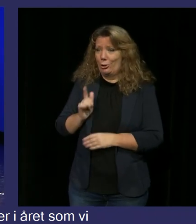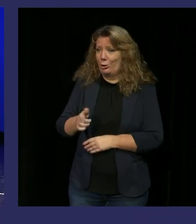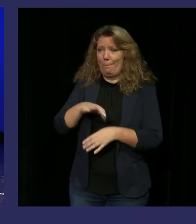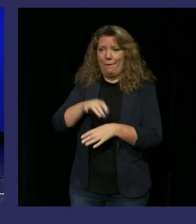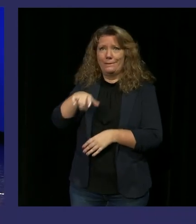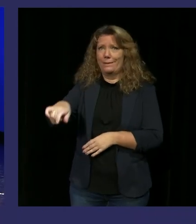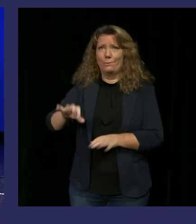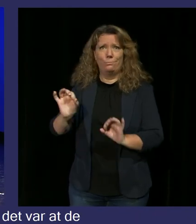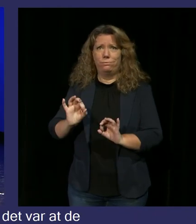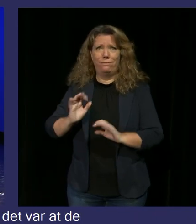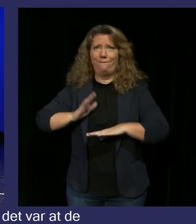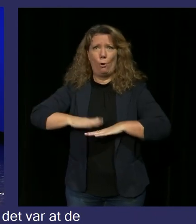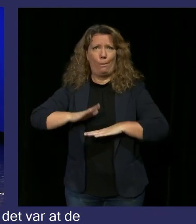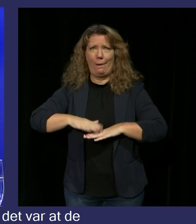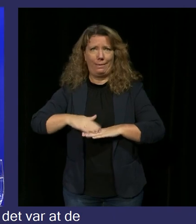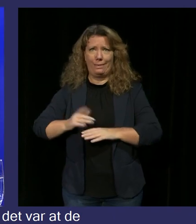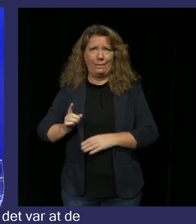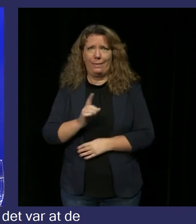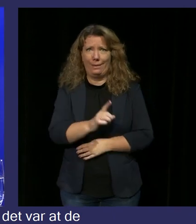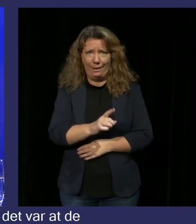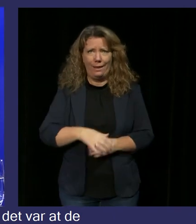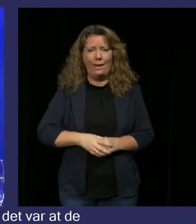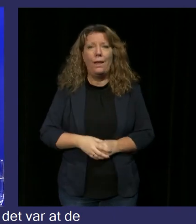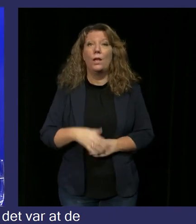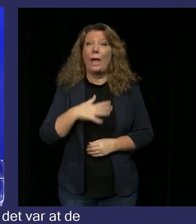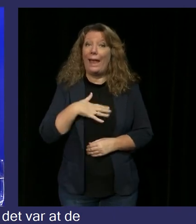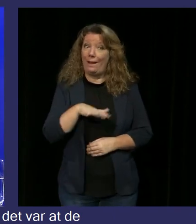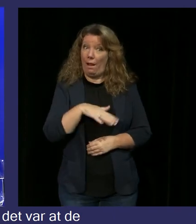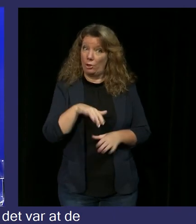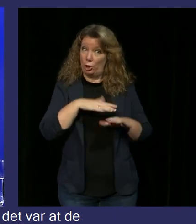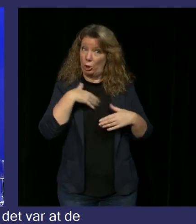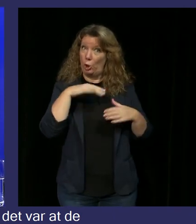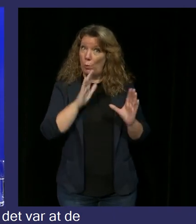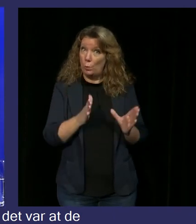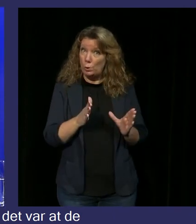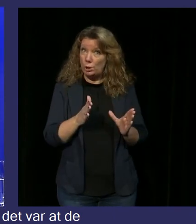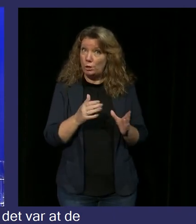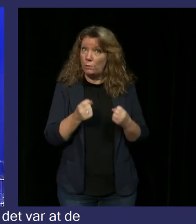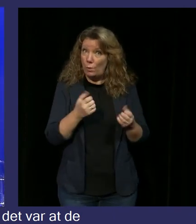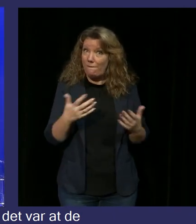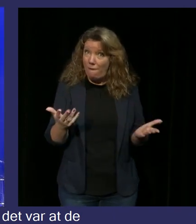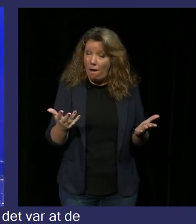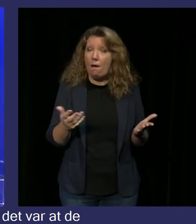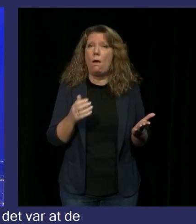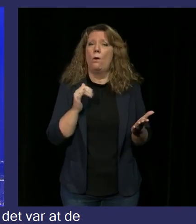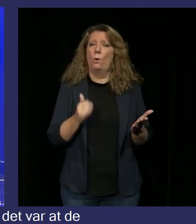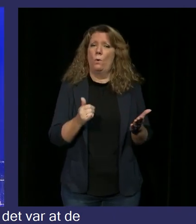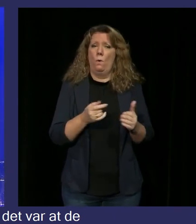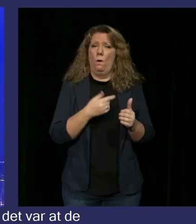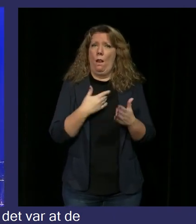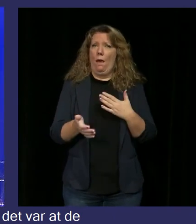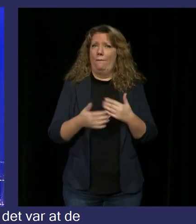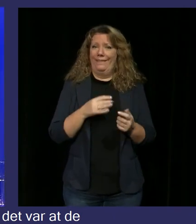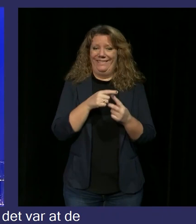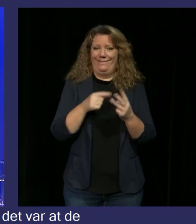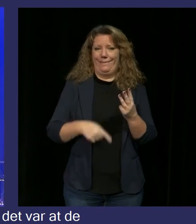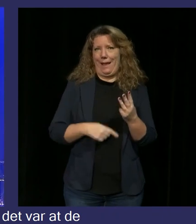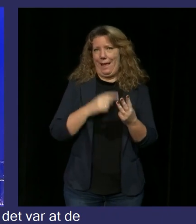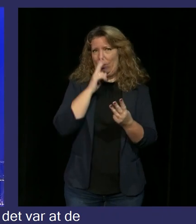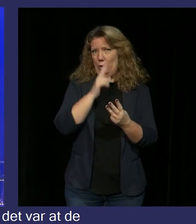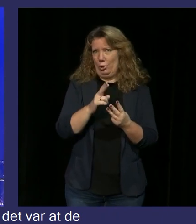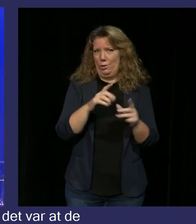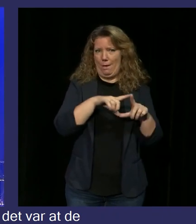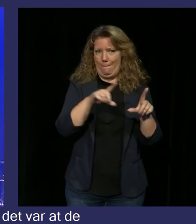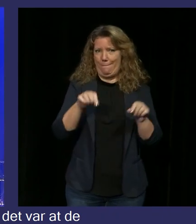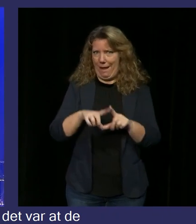time. Så det Helgelandssykehuset gjorde, det var at de laget 3 nye brev, som